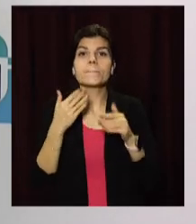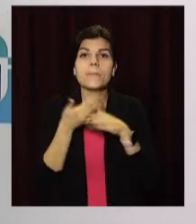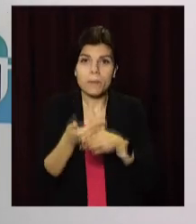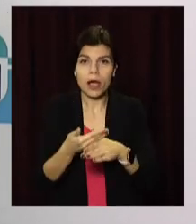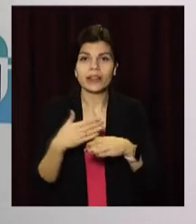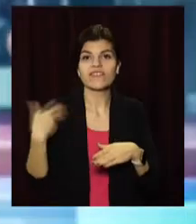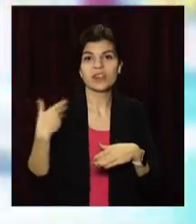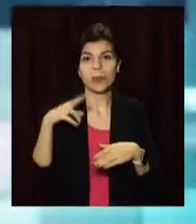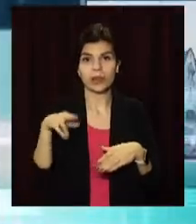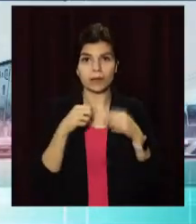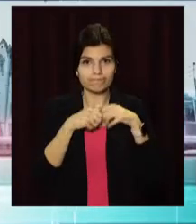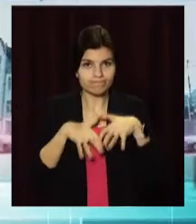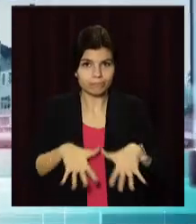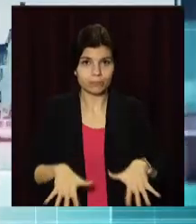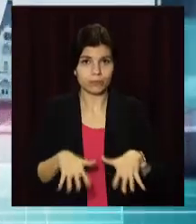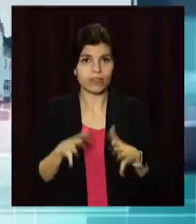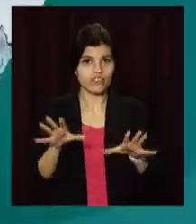и полезно.